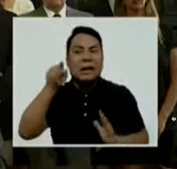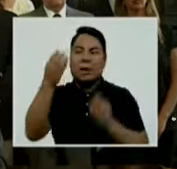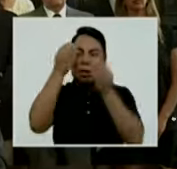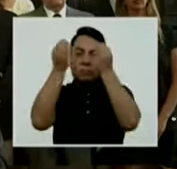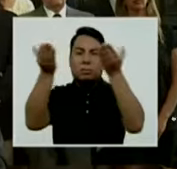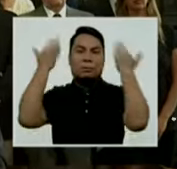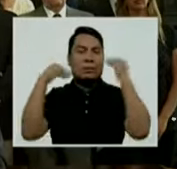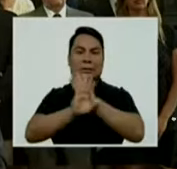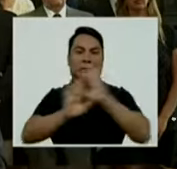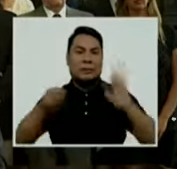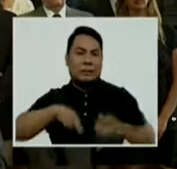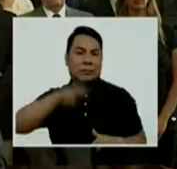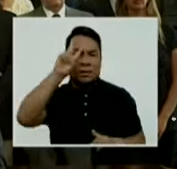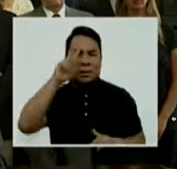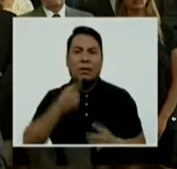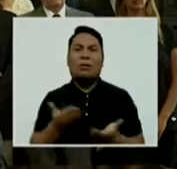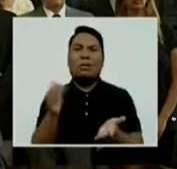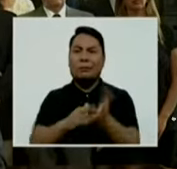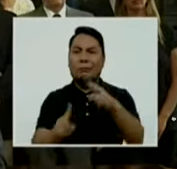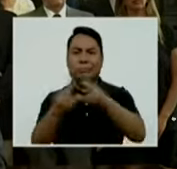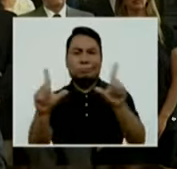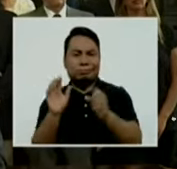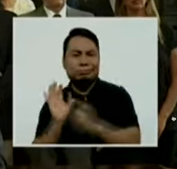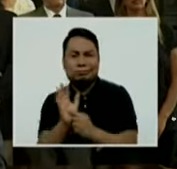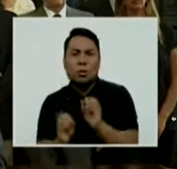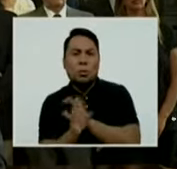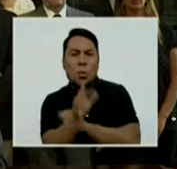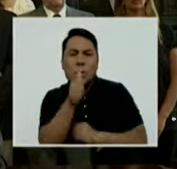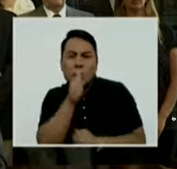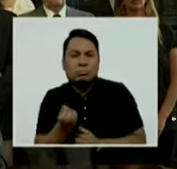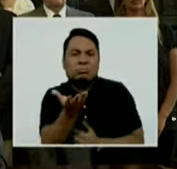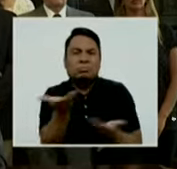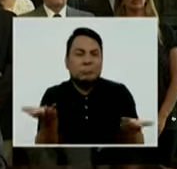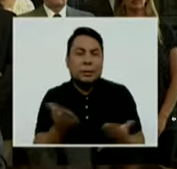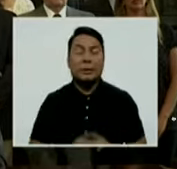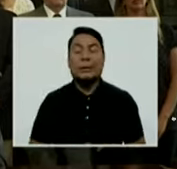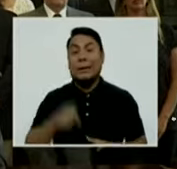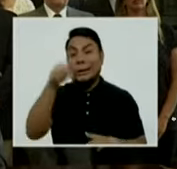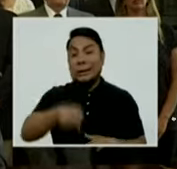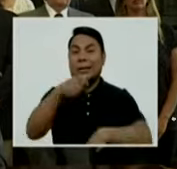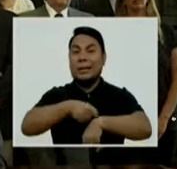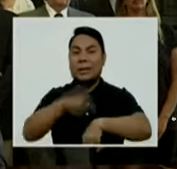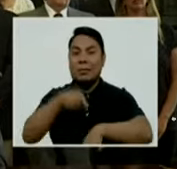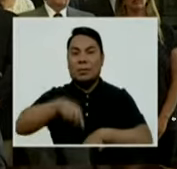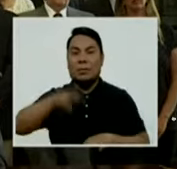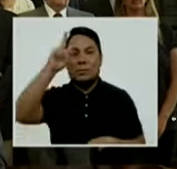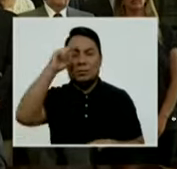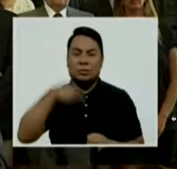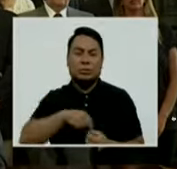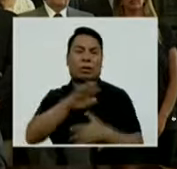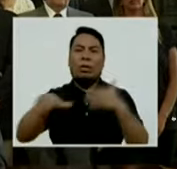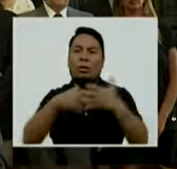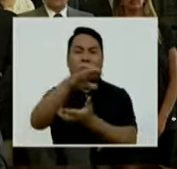frente a esta difícil Τελικά αναγκάστηκε να παραιτηθεί. Τρεις μήνες μετά τις πρώτες αποκαλύψεις για εμπλοκή του σε